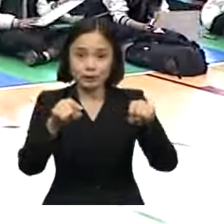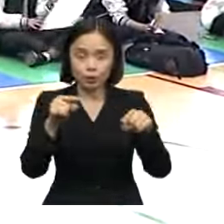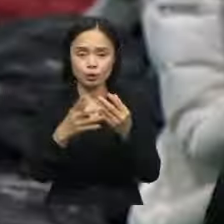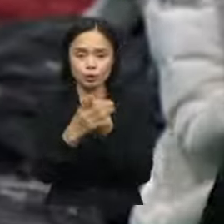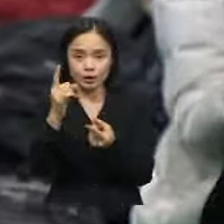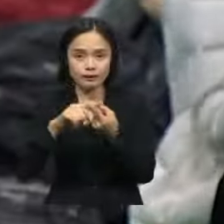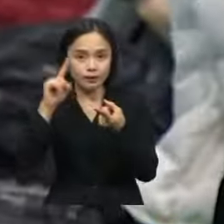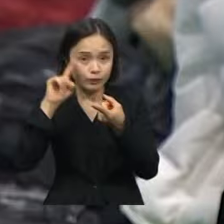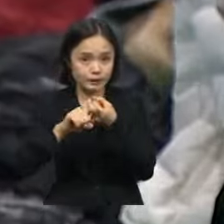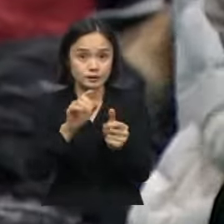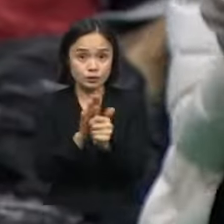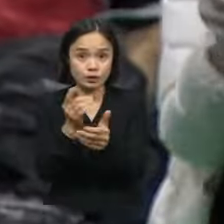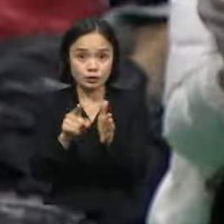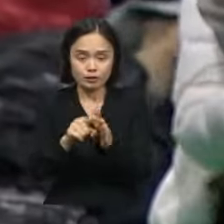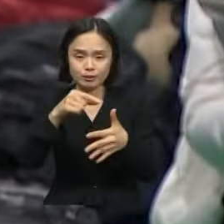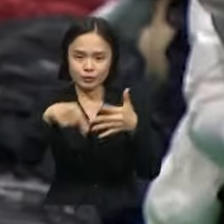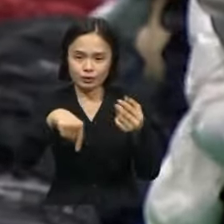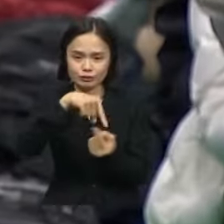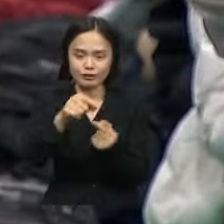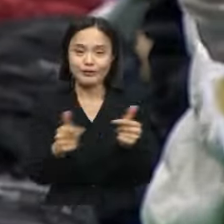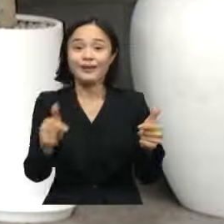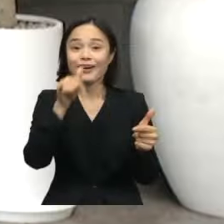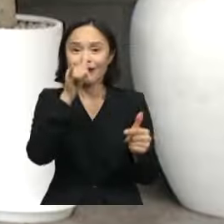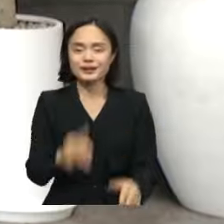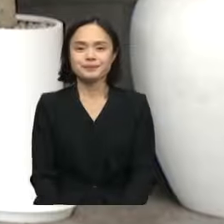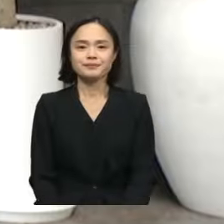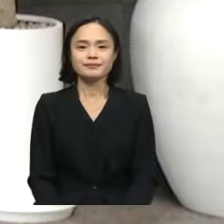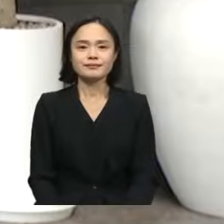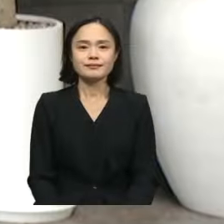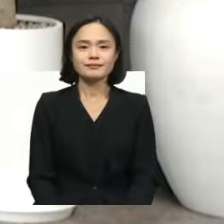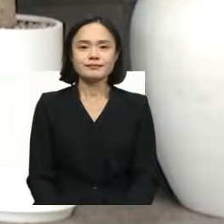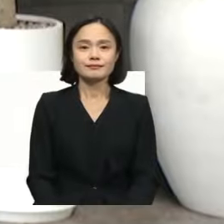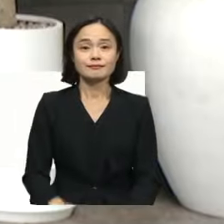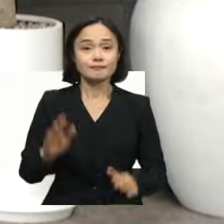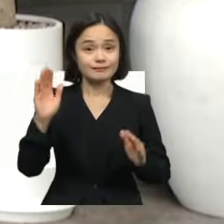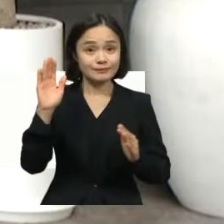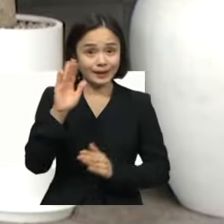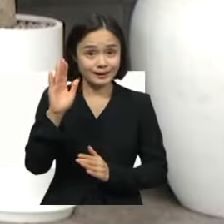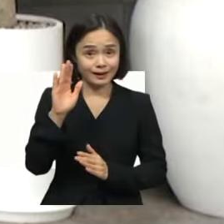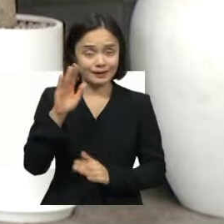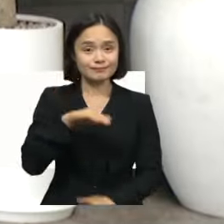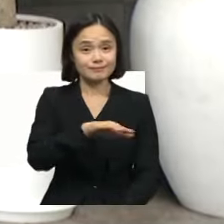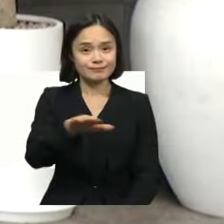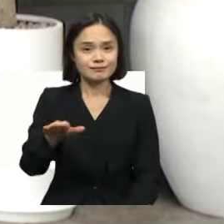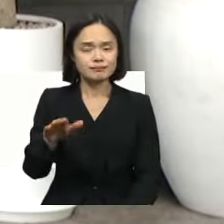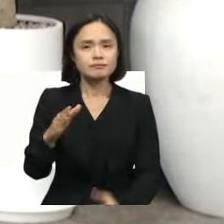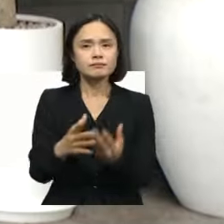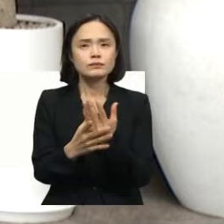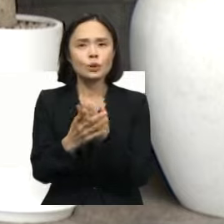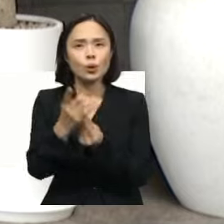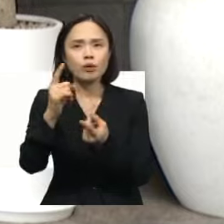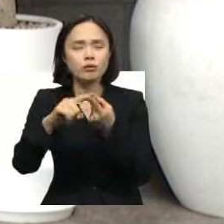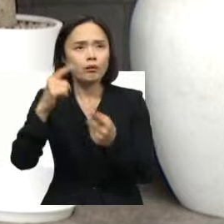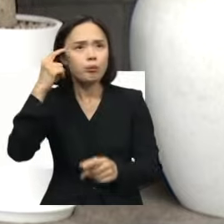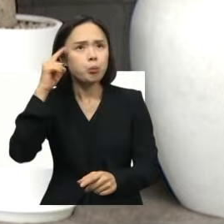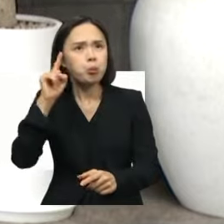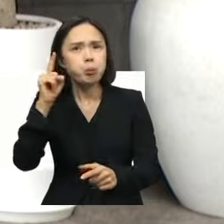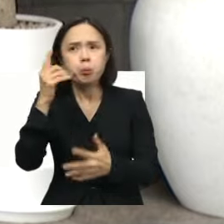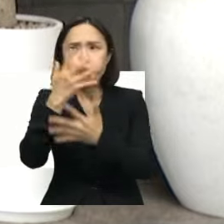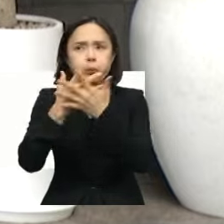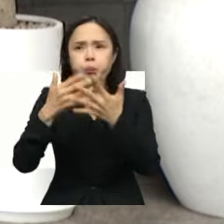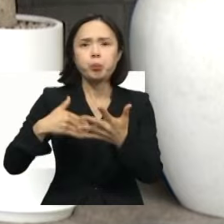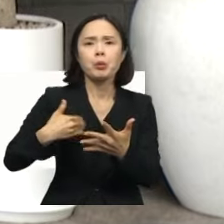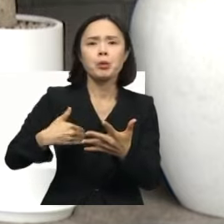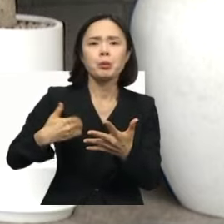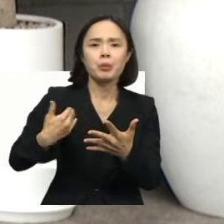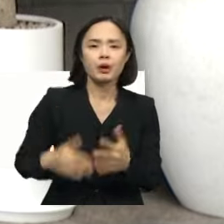다양한 프로그램을 진행하고 있습니다. 학생들이 통일에 대한 인식이 떨어지고 있는 추세입니다. 골든벨